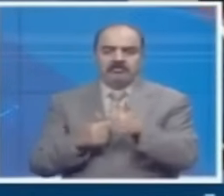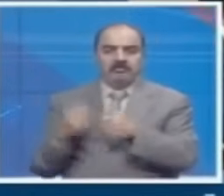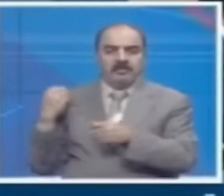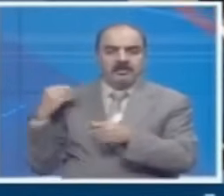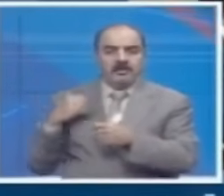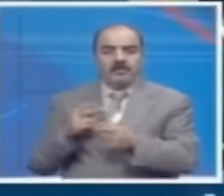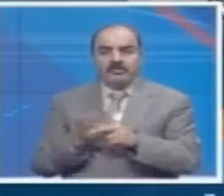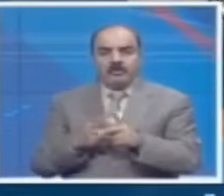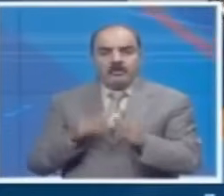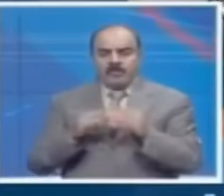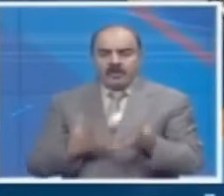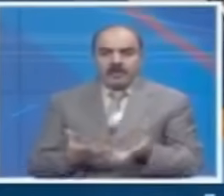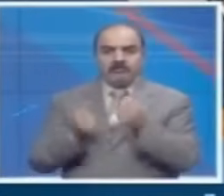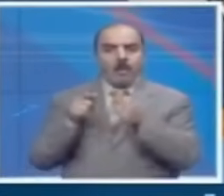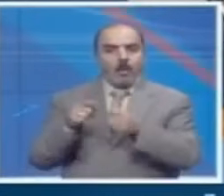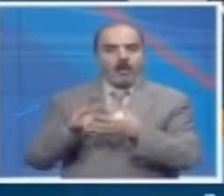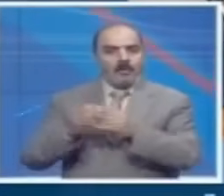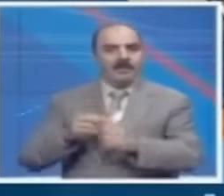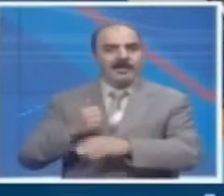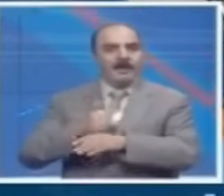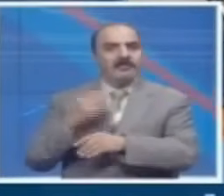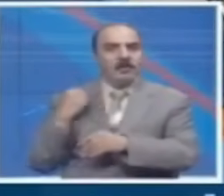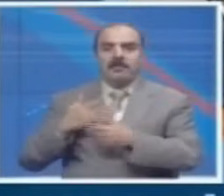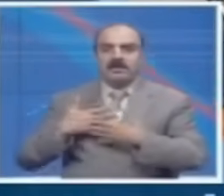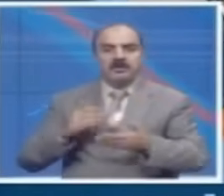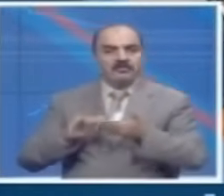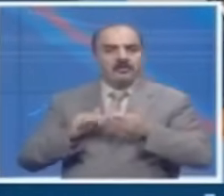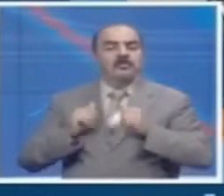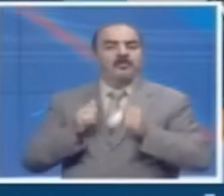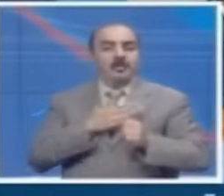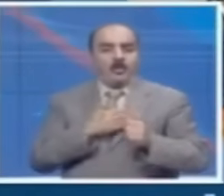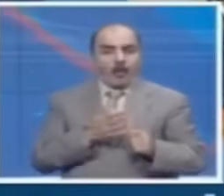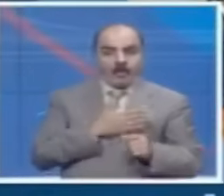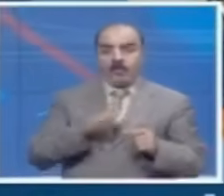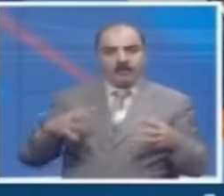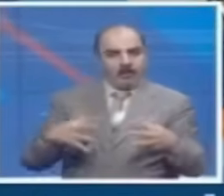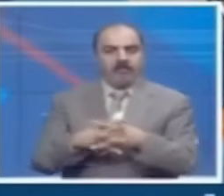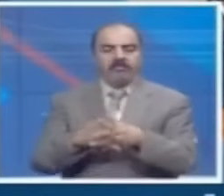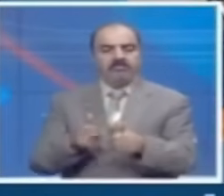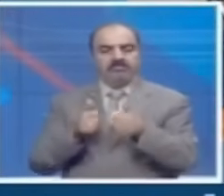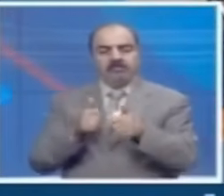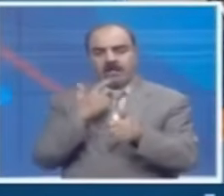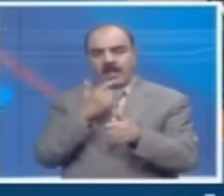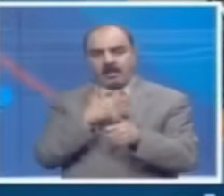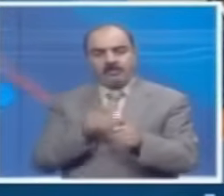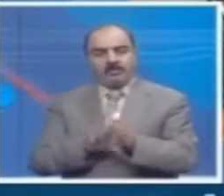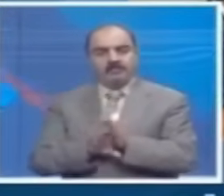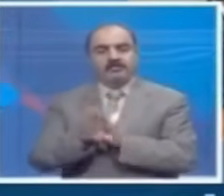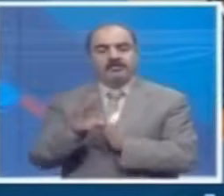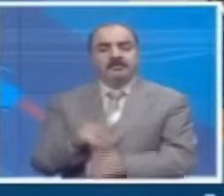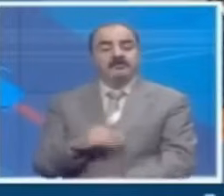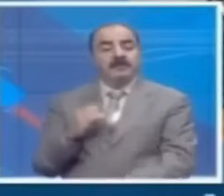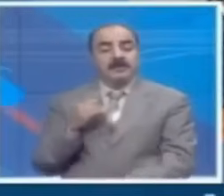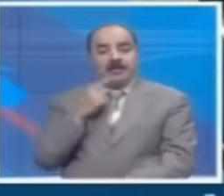قضايا المجتمع والمشاركة في المشروعات الوطنية ودعم تحقيق مؤشرات التنمية المستدامة. ووجه الرئيس